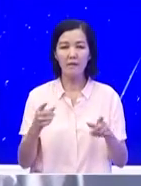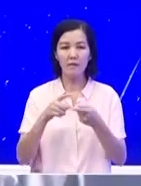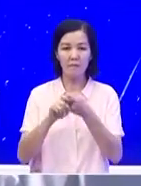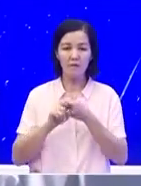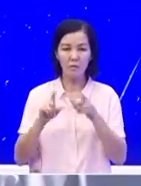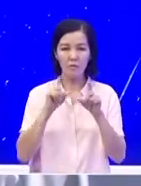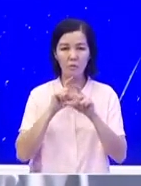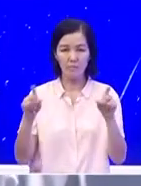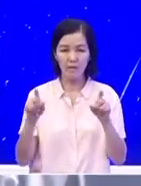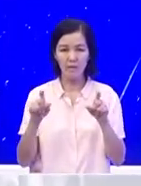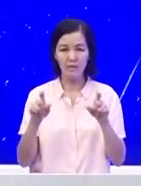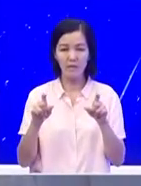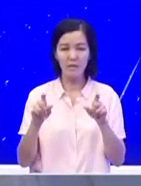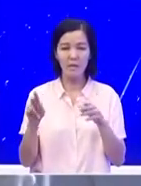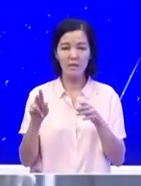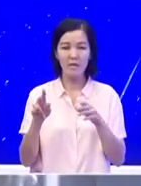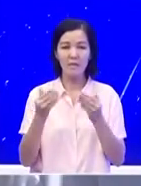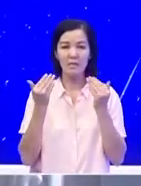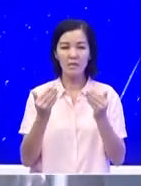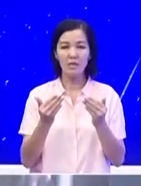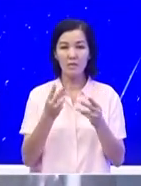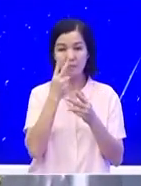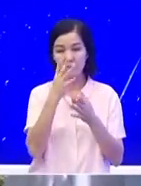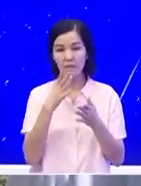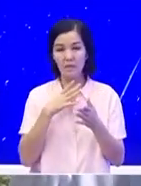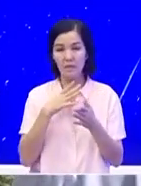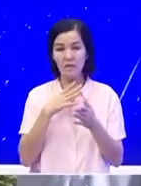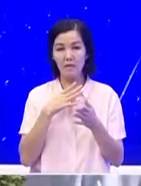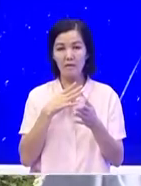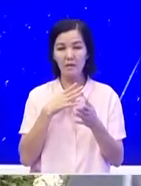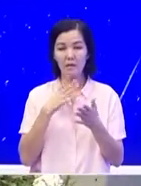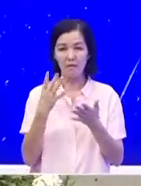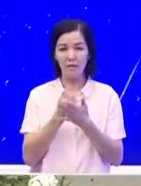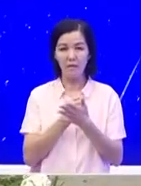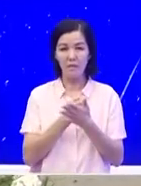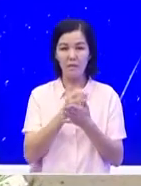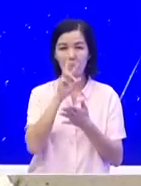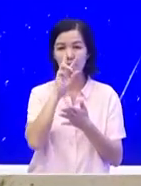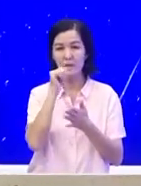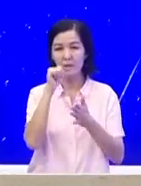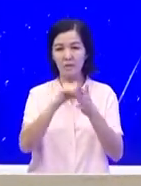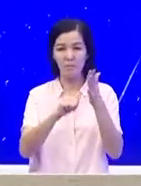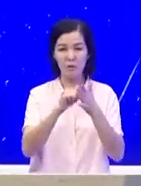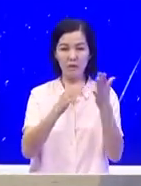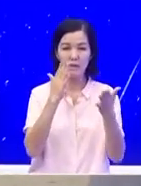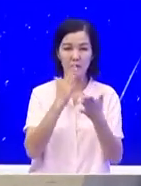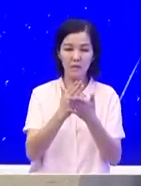инфекционном. Стационаре. Ну, они сейчас посмотрели, нашли кое-какие, сделали кое-какие